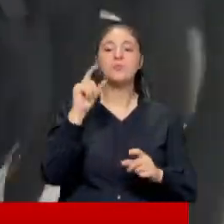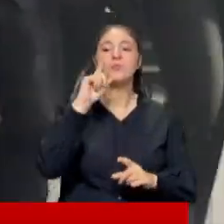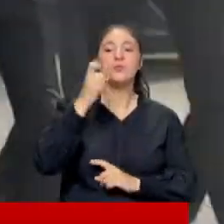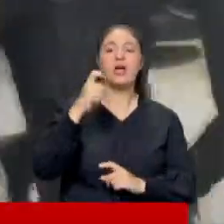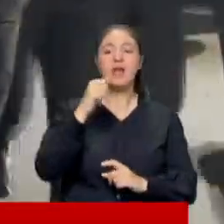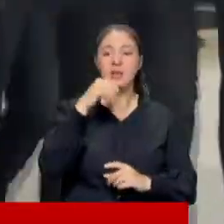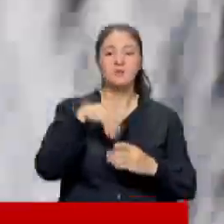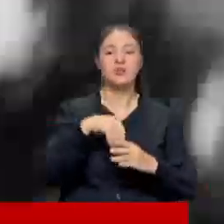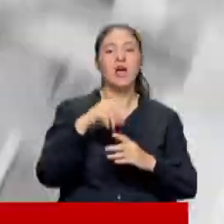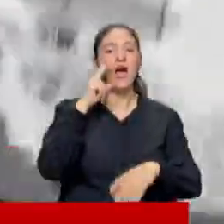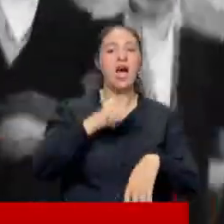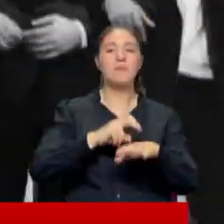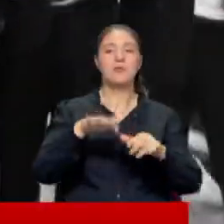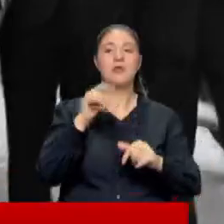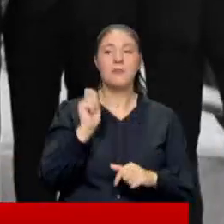düzenledi.